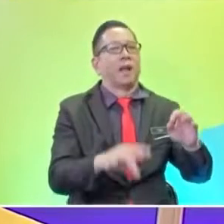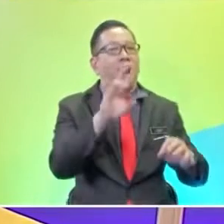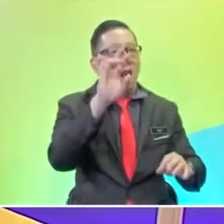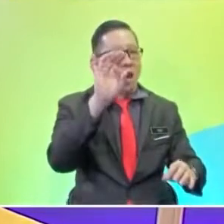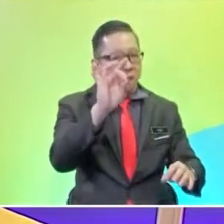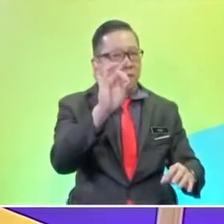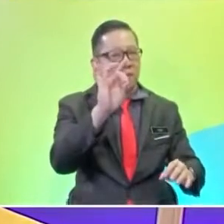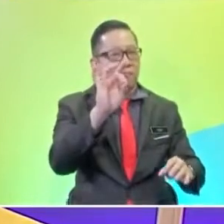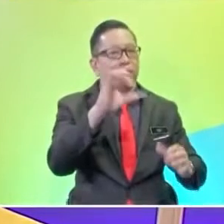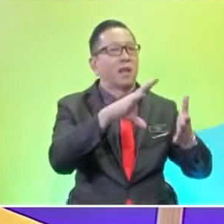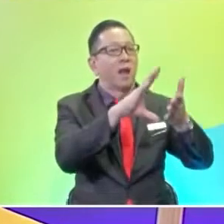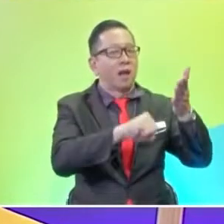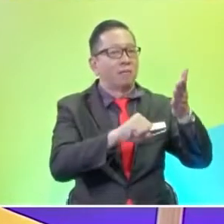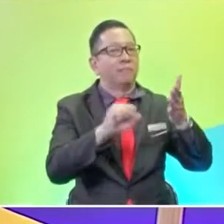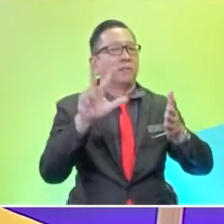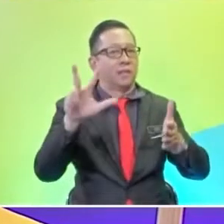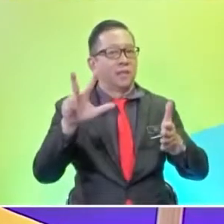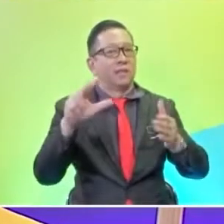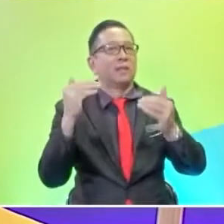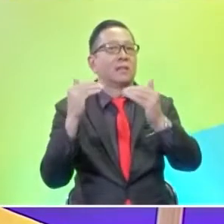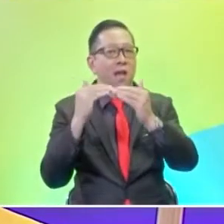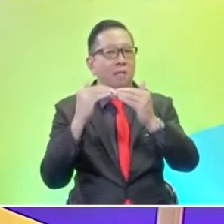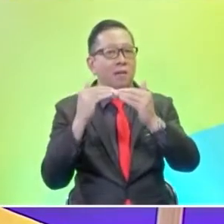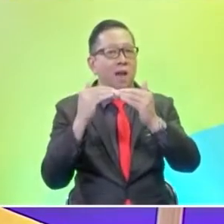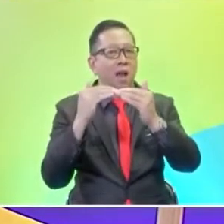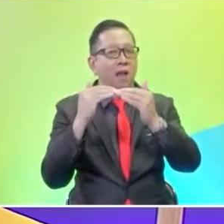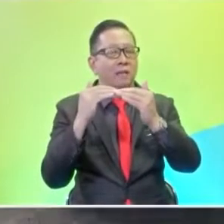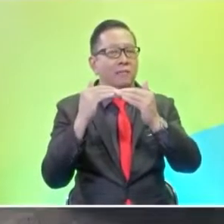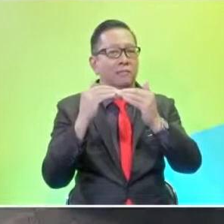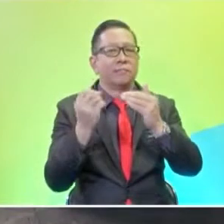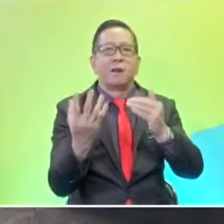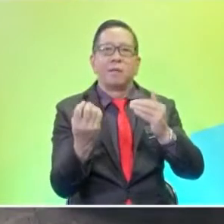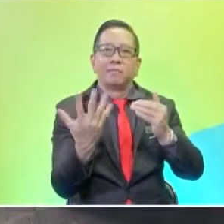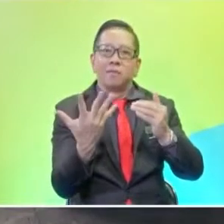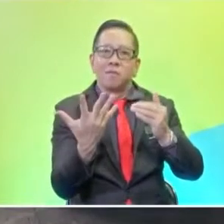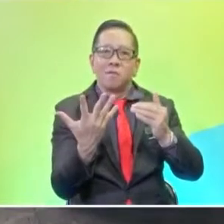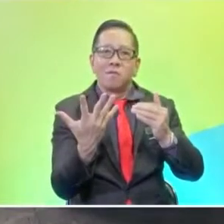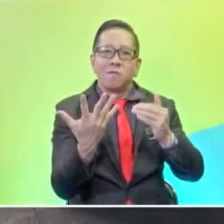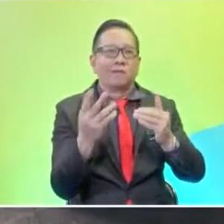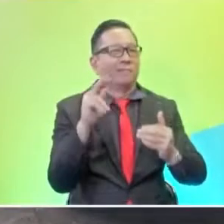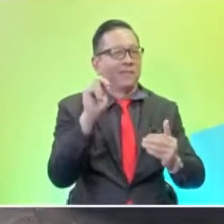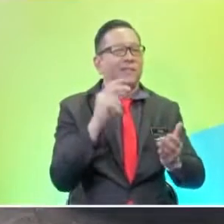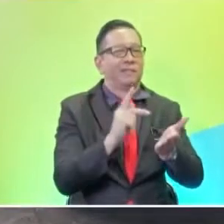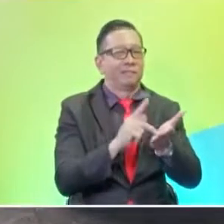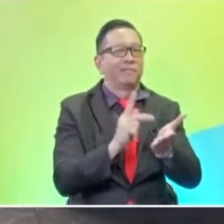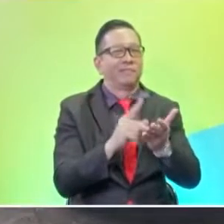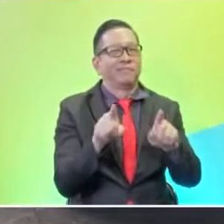tolak tiga sama dengan berapa itu Hmm oke